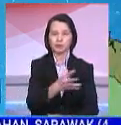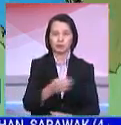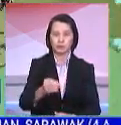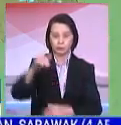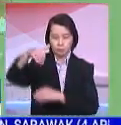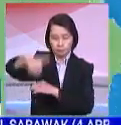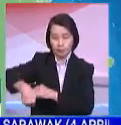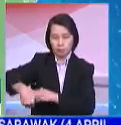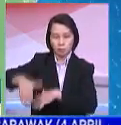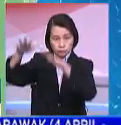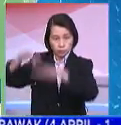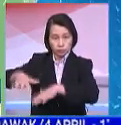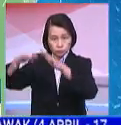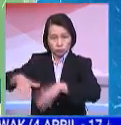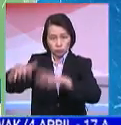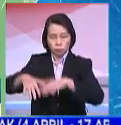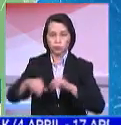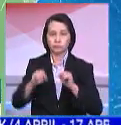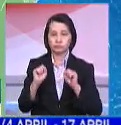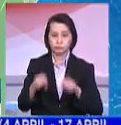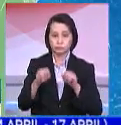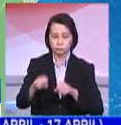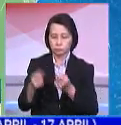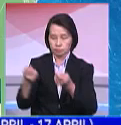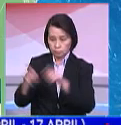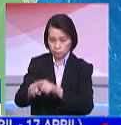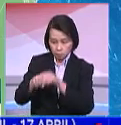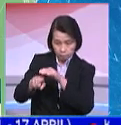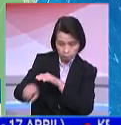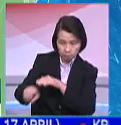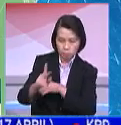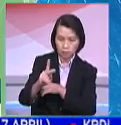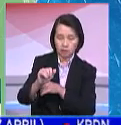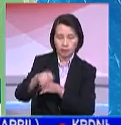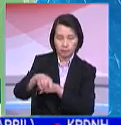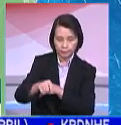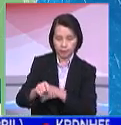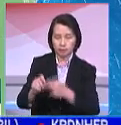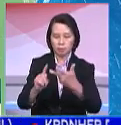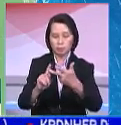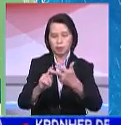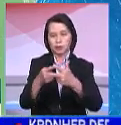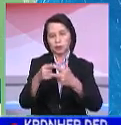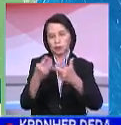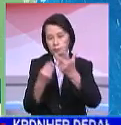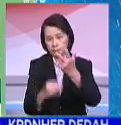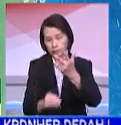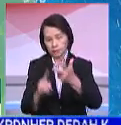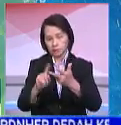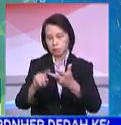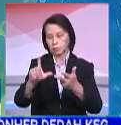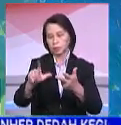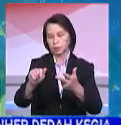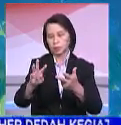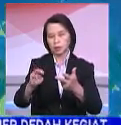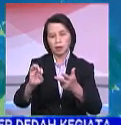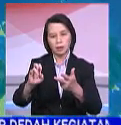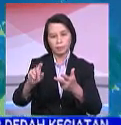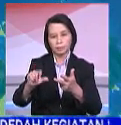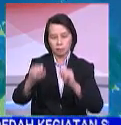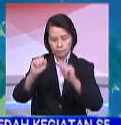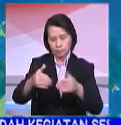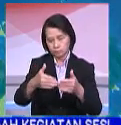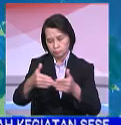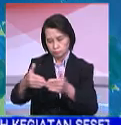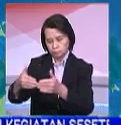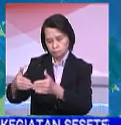menjangkakan hujan lebat bakal berlaku di kawasan pedalaman Kapit, Miri dan juga Limbang. Dan keadaan ini boleh